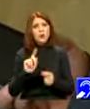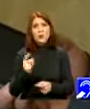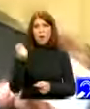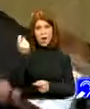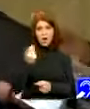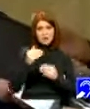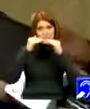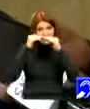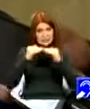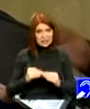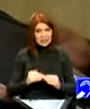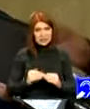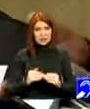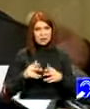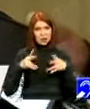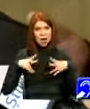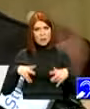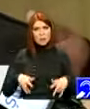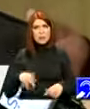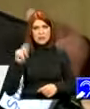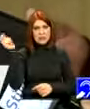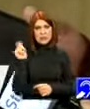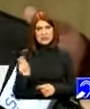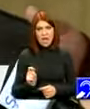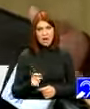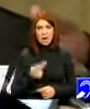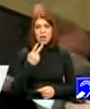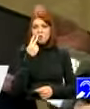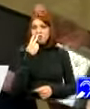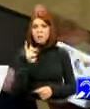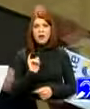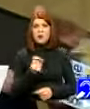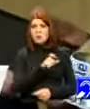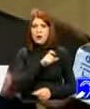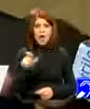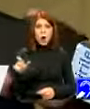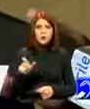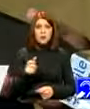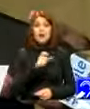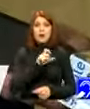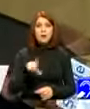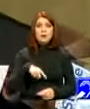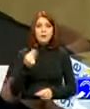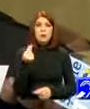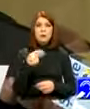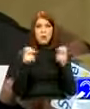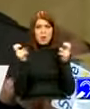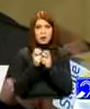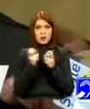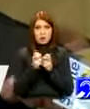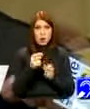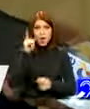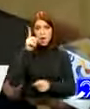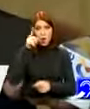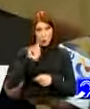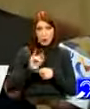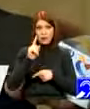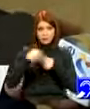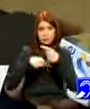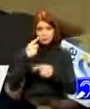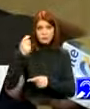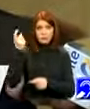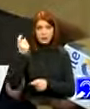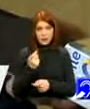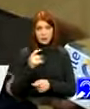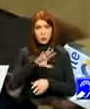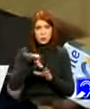stabilizăm sare tre să acționeze asupra cauzelor inflamației și cauzele asupra inflatiei sunteți la energie de pentru care una viitoare Venim cu niște cu o